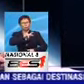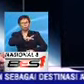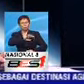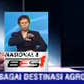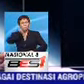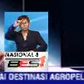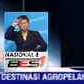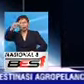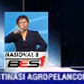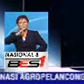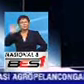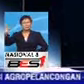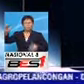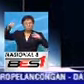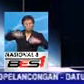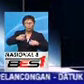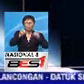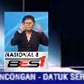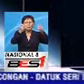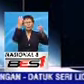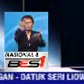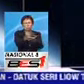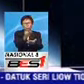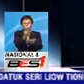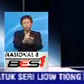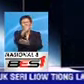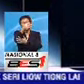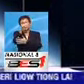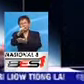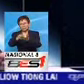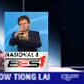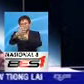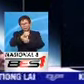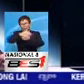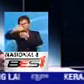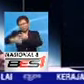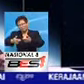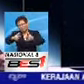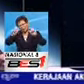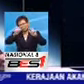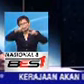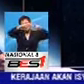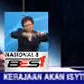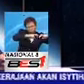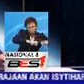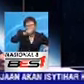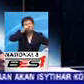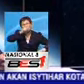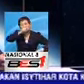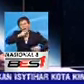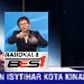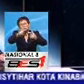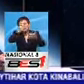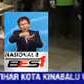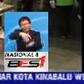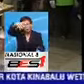Rahman berkata pihaknya memerlukan lebih banyak bukti supaya kes itu dapat diselesaikan segera. Siasatan penipuan skim cepat